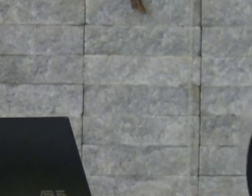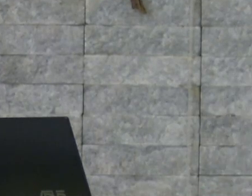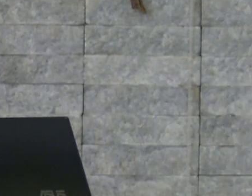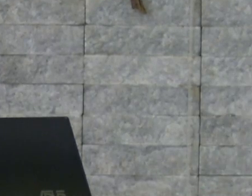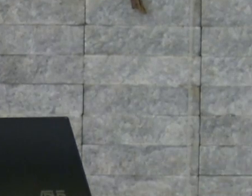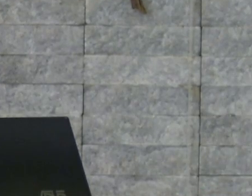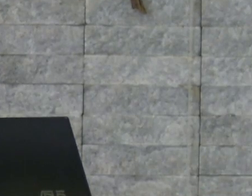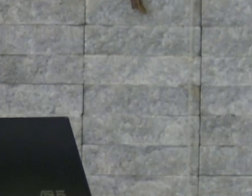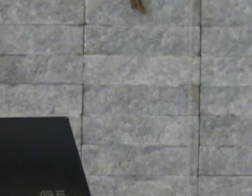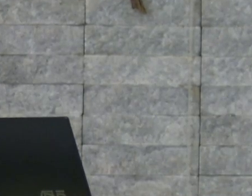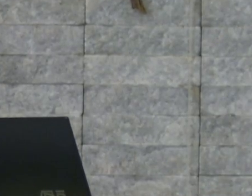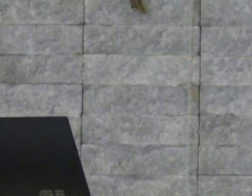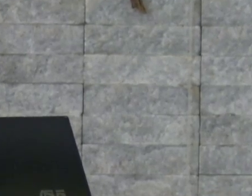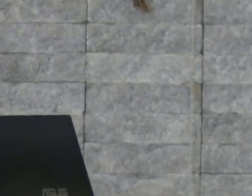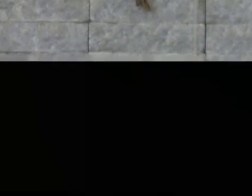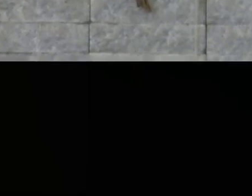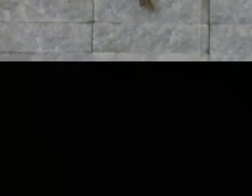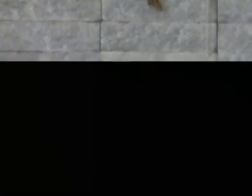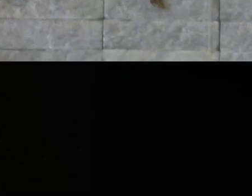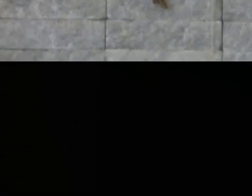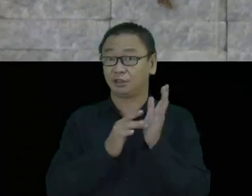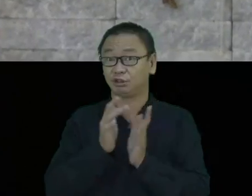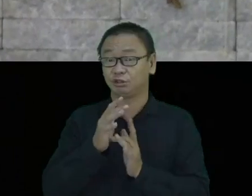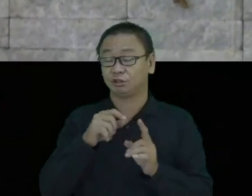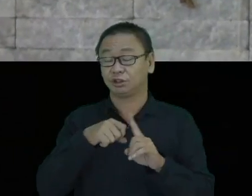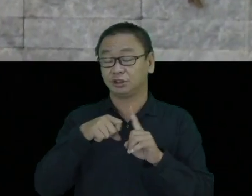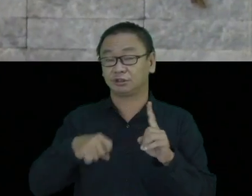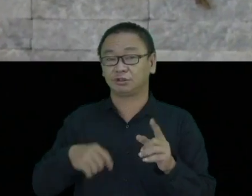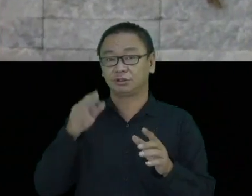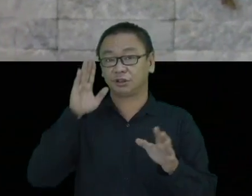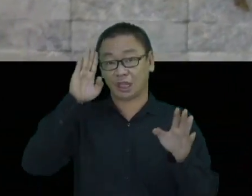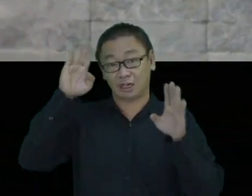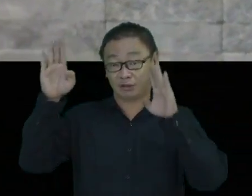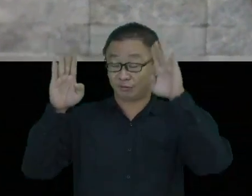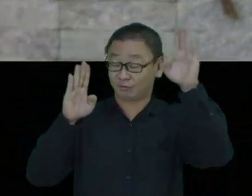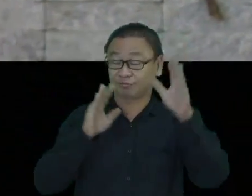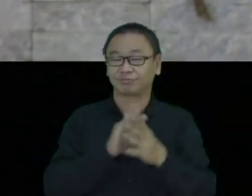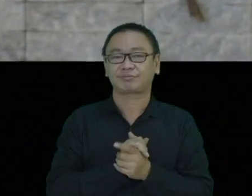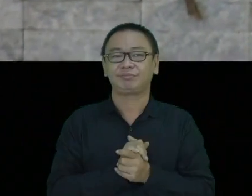Ya, saudara yang terkasih di dalam Tuhan Yesus Kristus, Shalom.